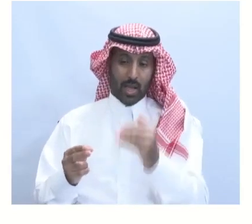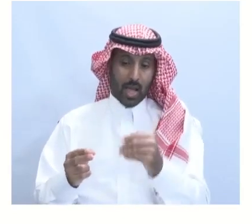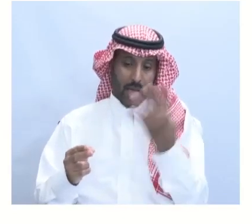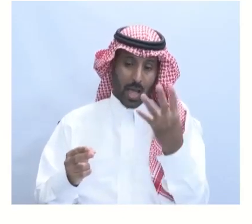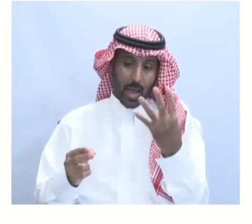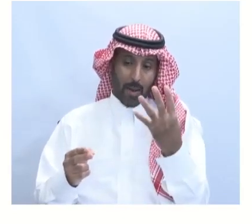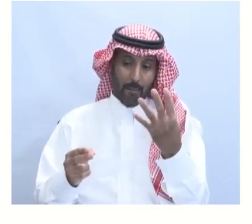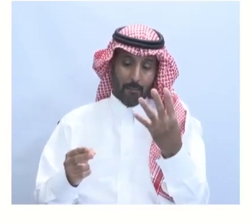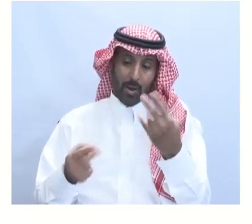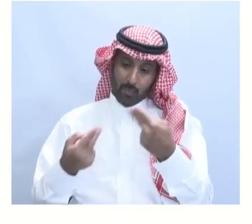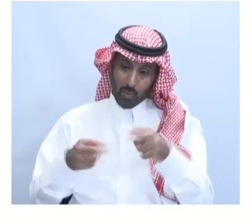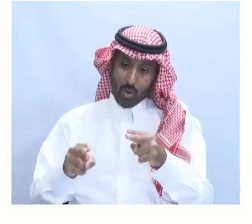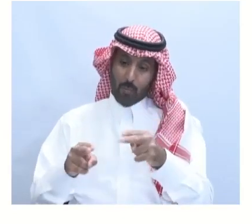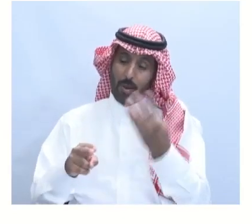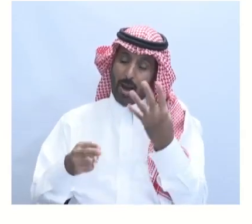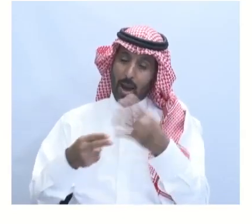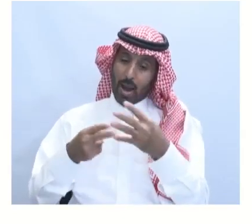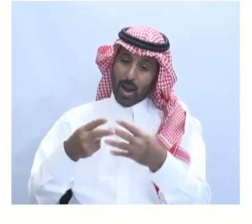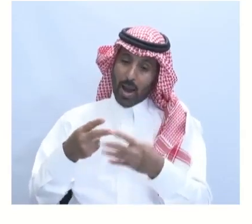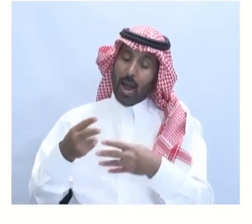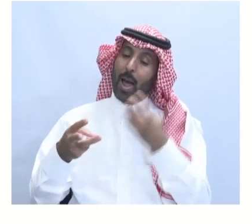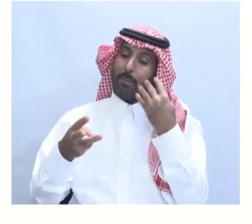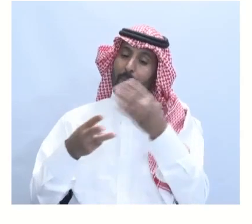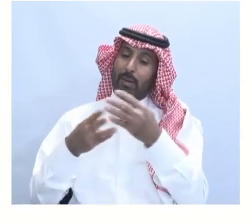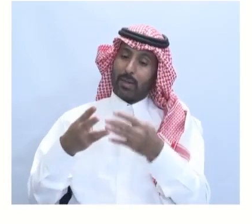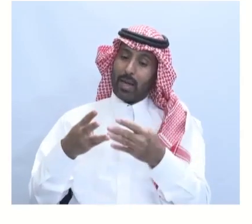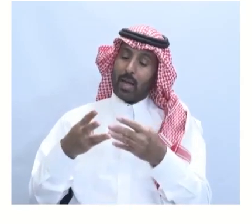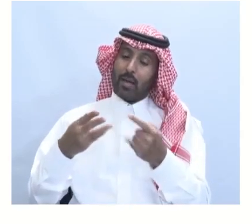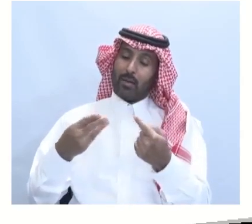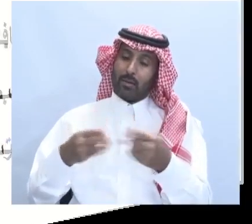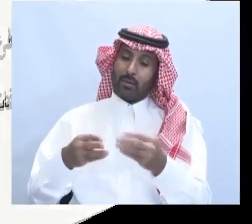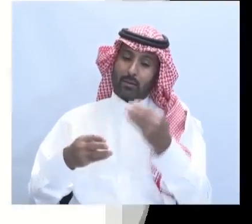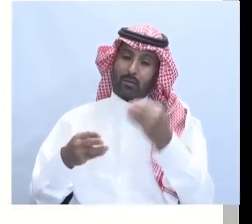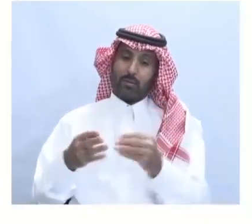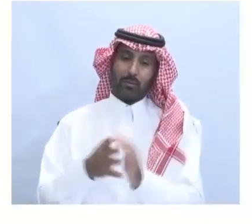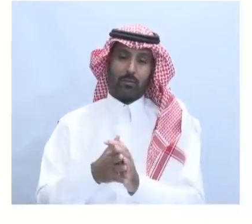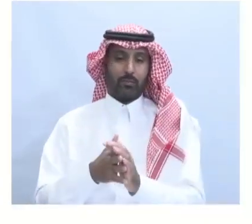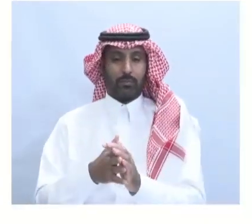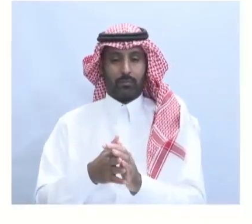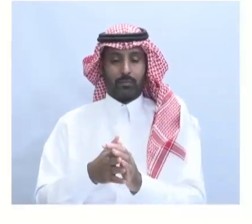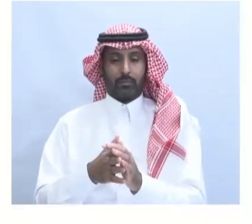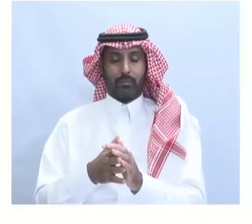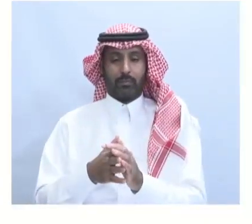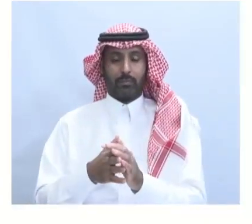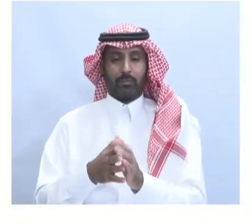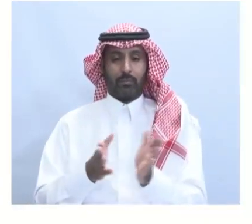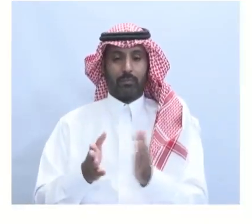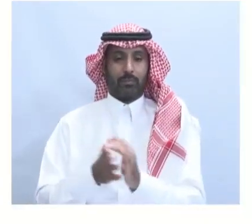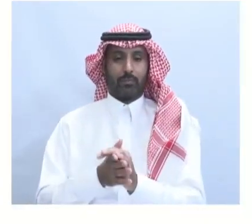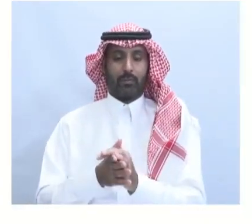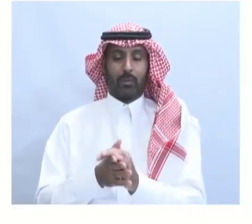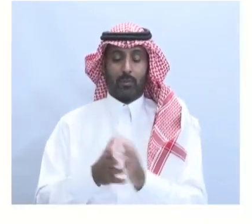اربعه المقبول اقسامه كم اربعه ناتي عليها باذن الله تعالى تقسيم الاحاديث